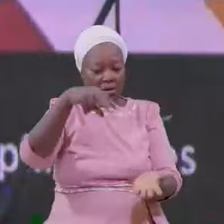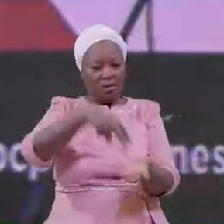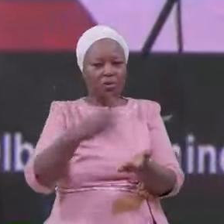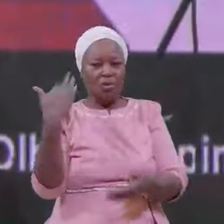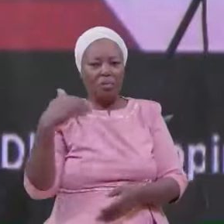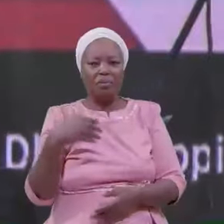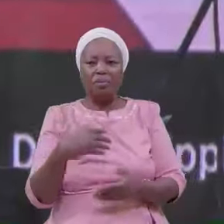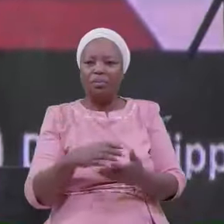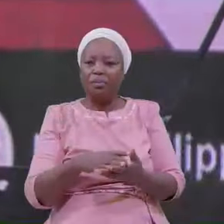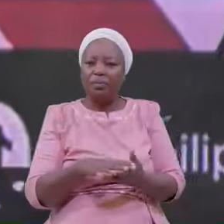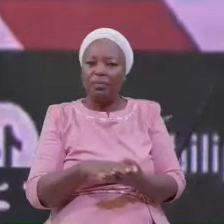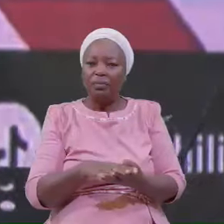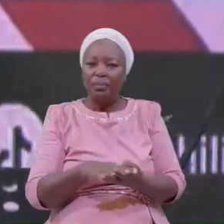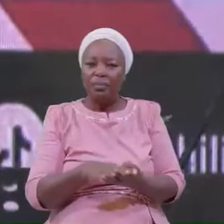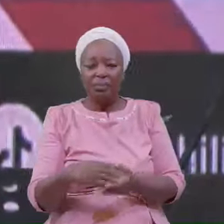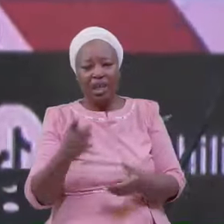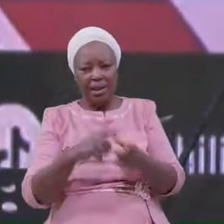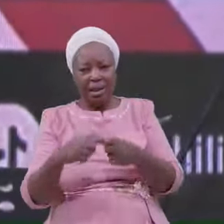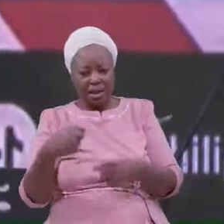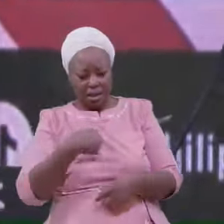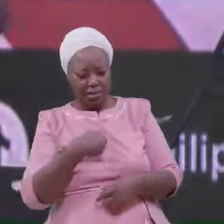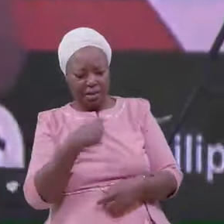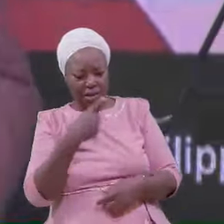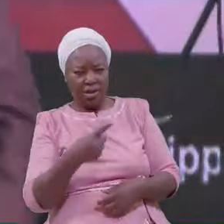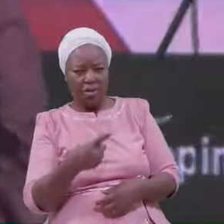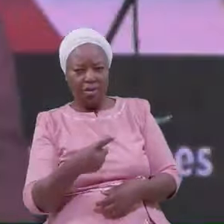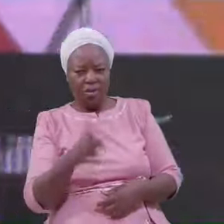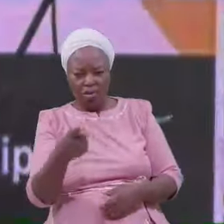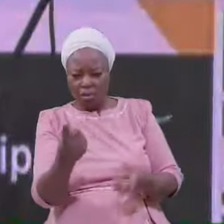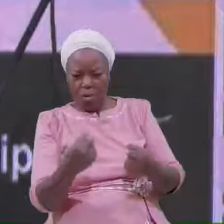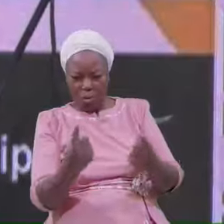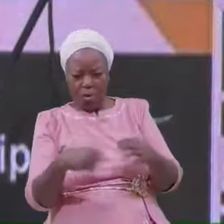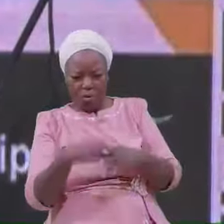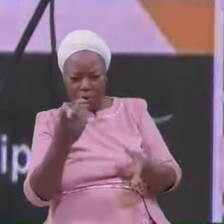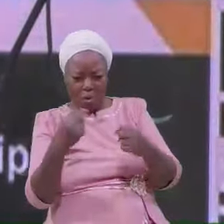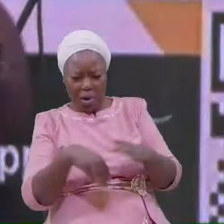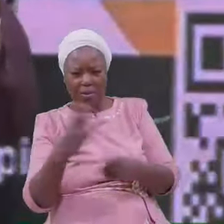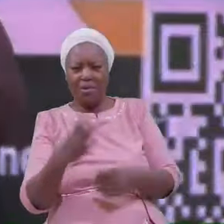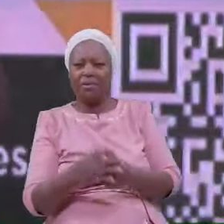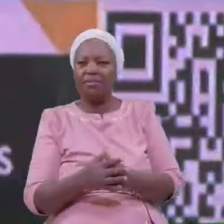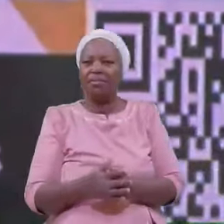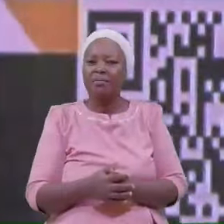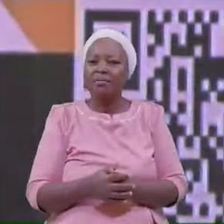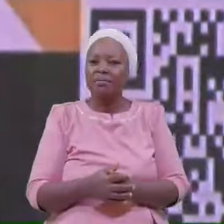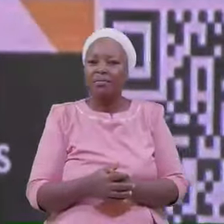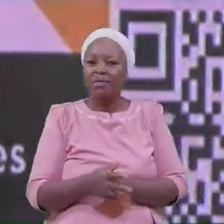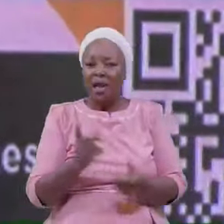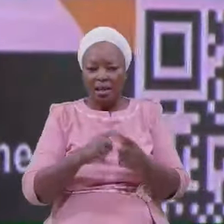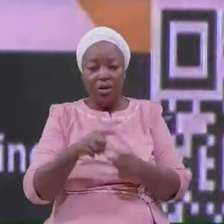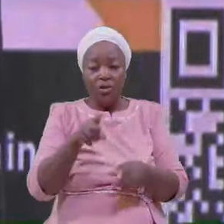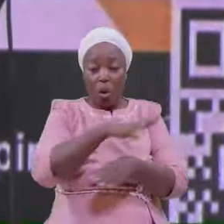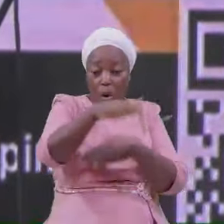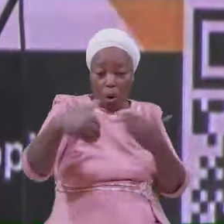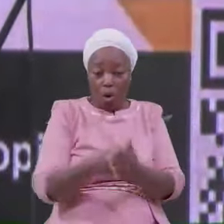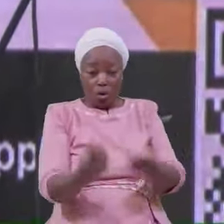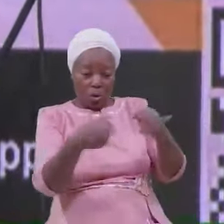ang iyong kamay and mamaya everyone, at ikaw ay tatayo. Come here. Aanyayahan kita. Hali kayo. And you all come.